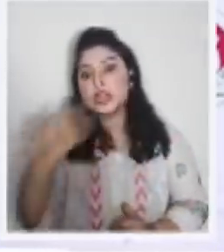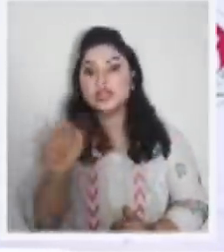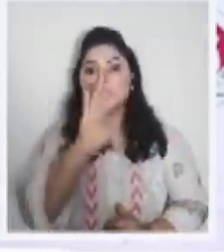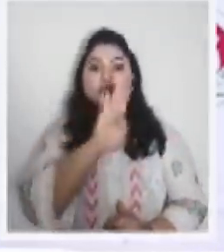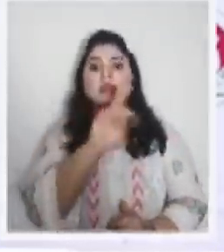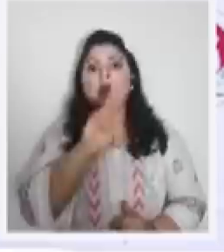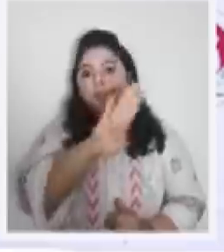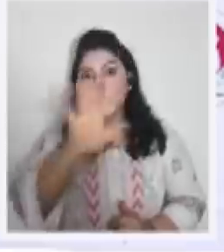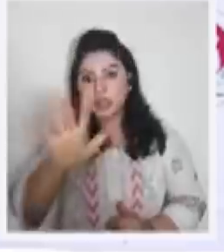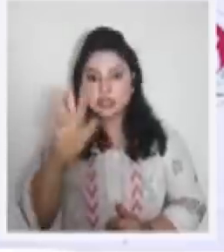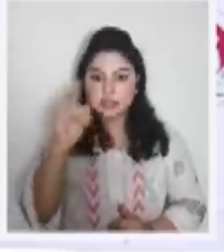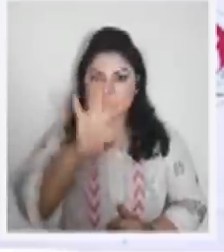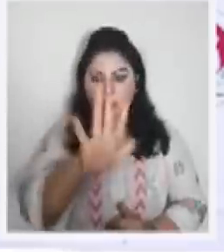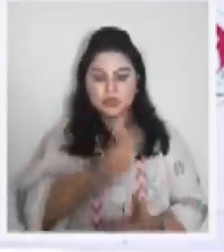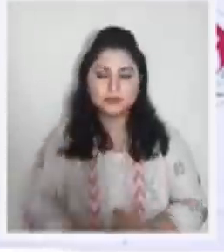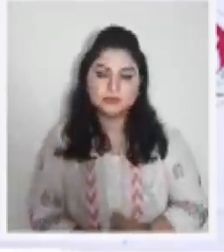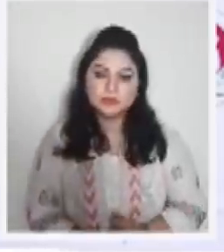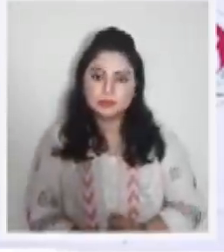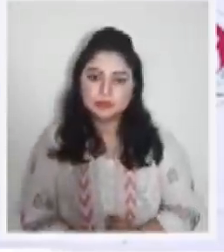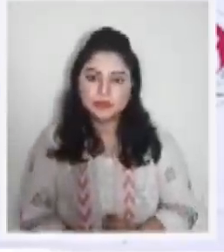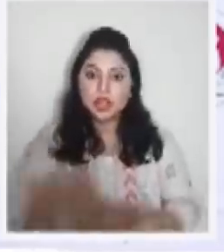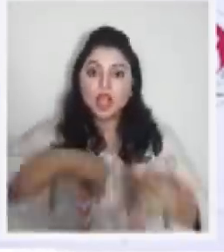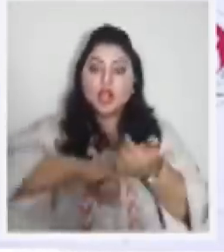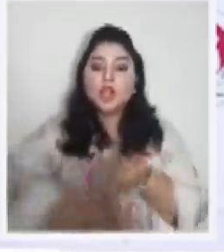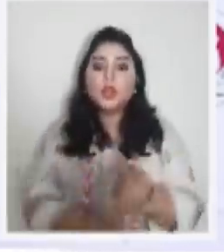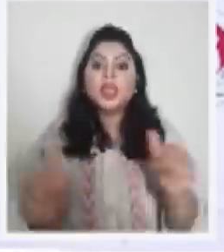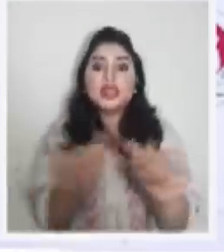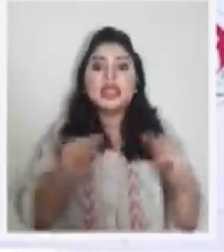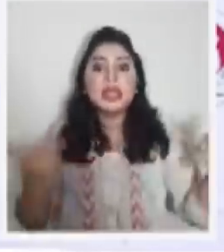করা হয়েছে 741,505 জনকে।